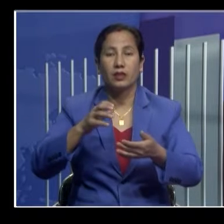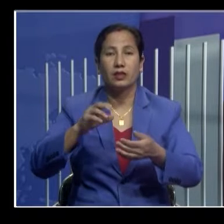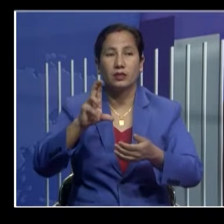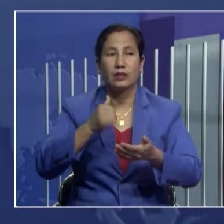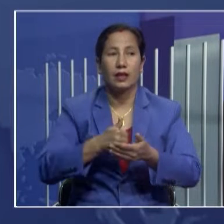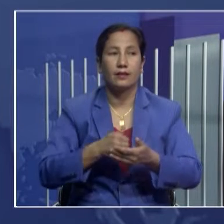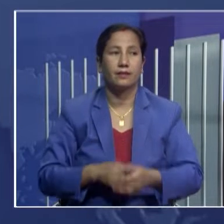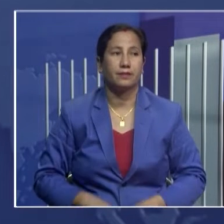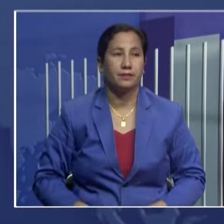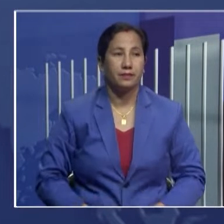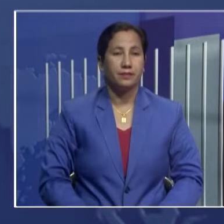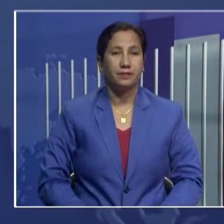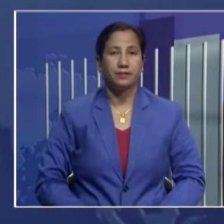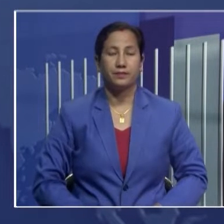दाङ।